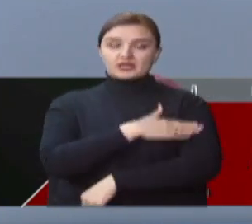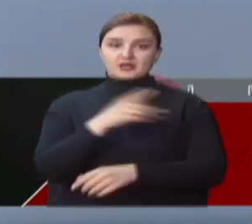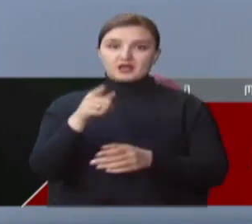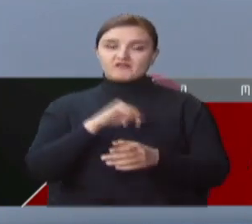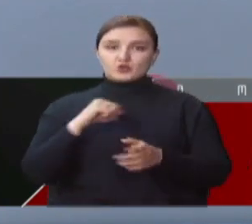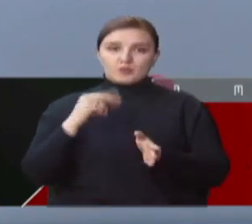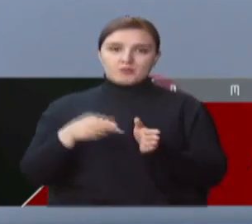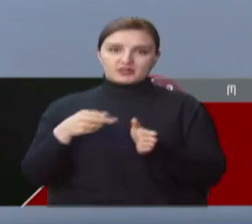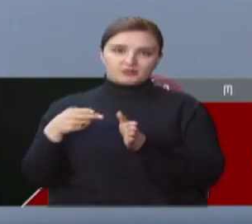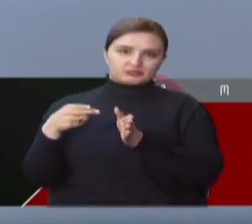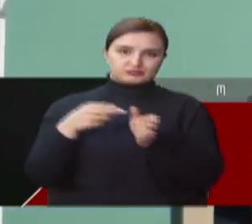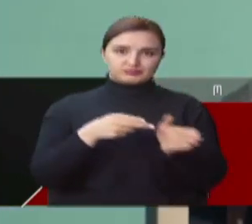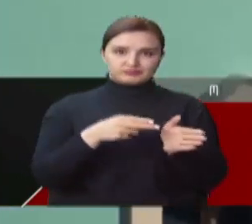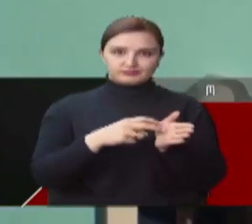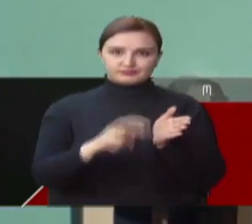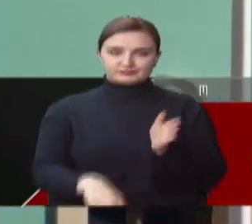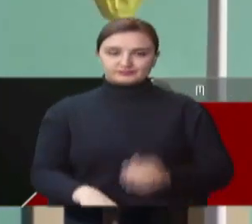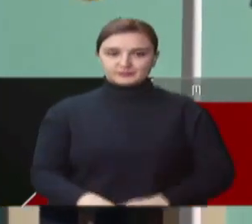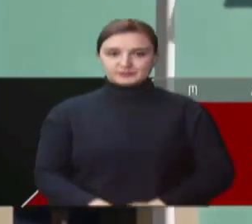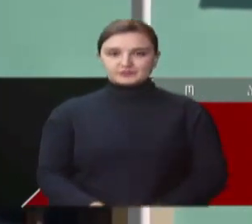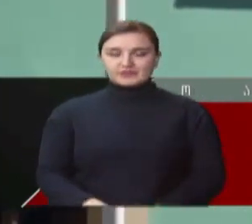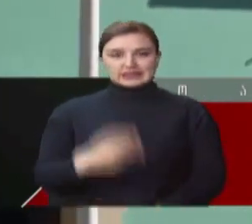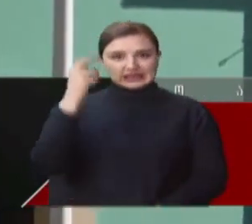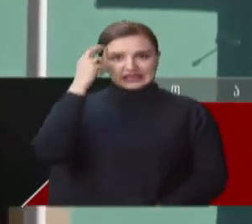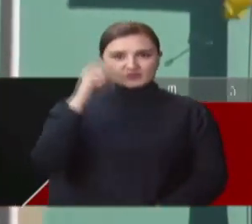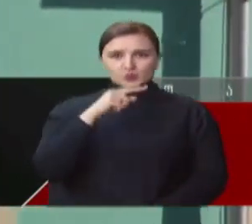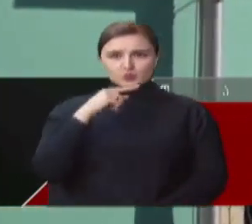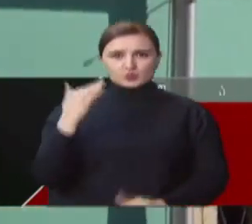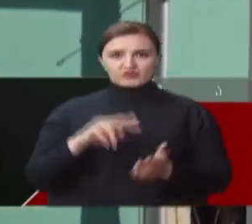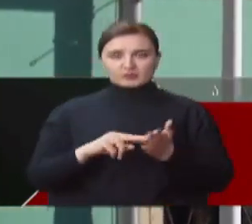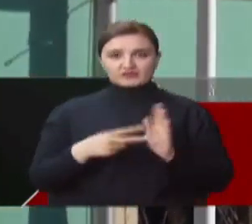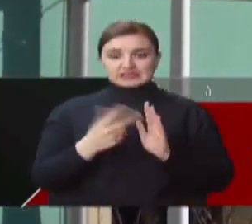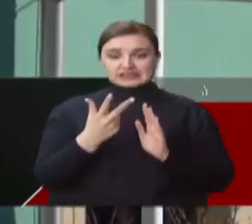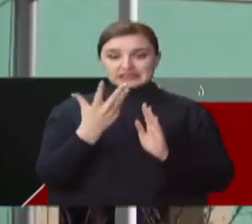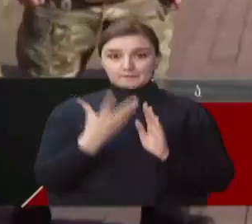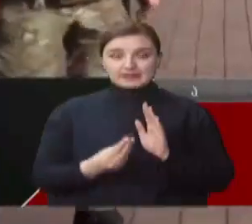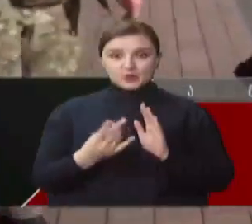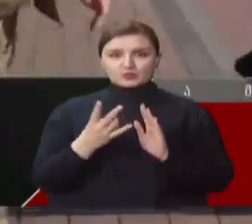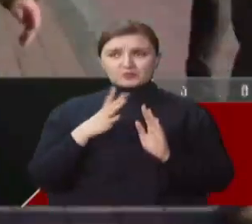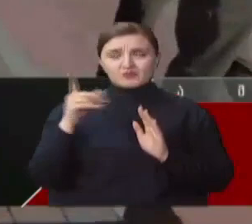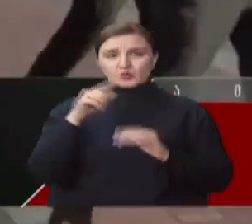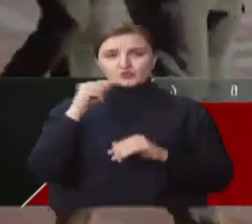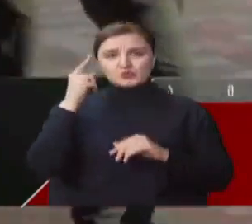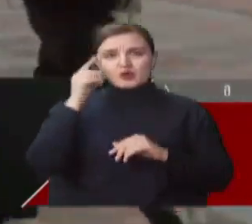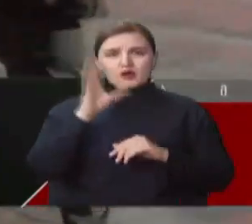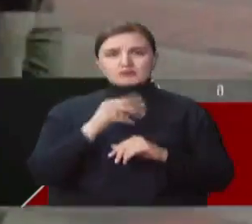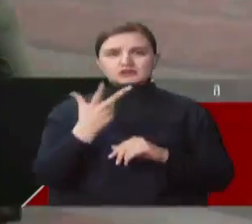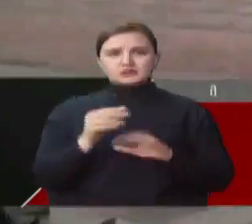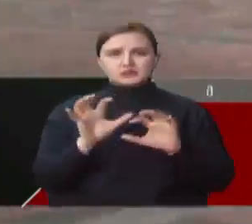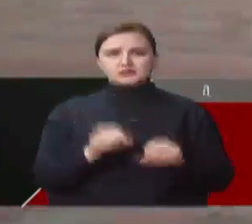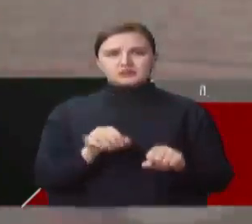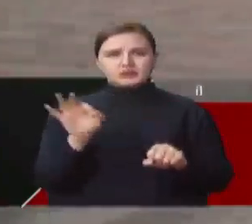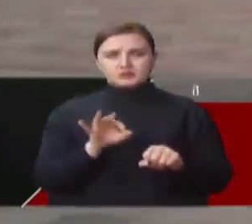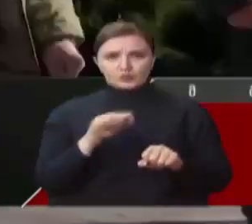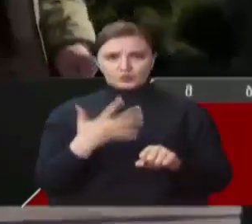მატარებლით ჩავიდა კიევში რომელიც რუსული გეგმის მიხედვით სამ დღეში უნდა დაცემულიყო ომის წლისთავამდე 4